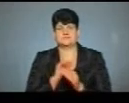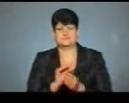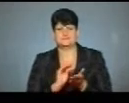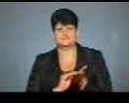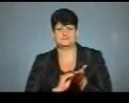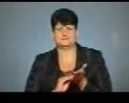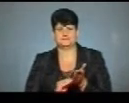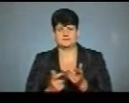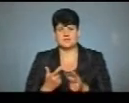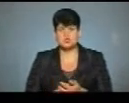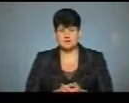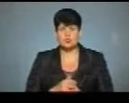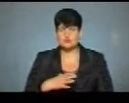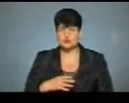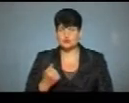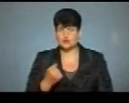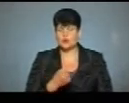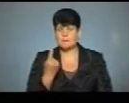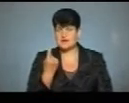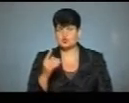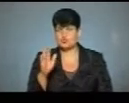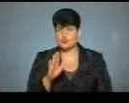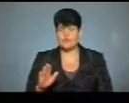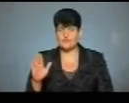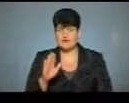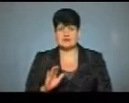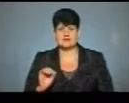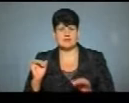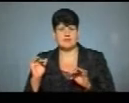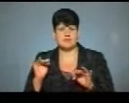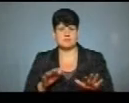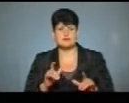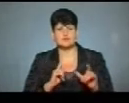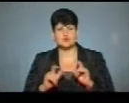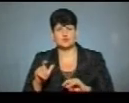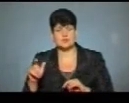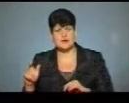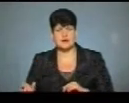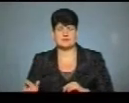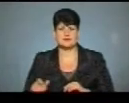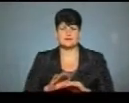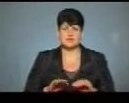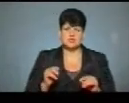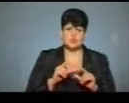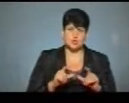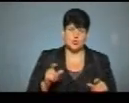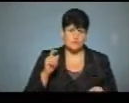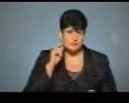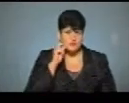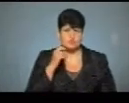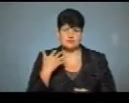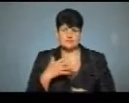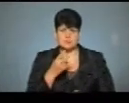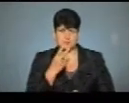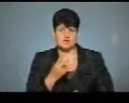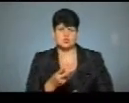щеплення. Чи очікуєте, що до 1 вересня наплив і студентів, абітурієнтів, і дітей шкільного віку? Чи вже